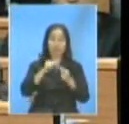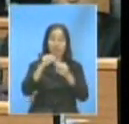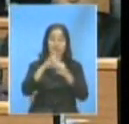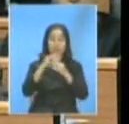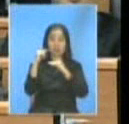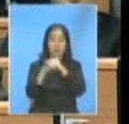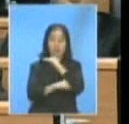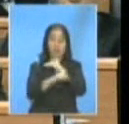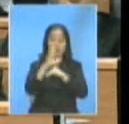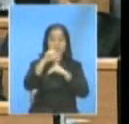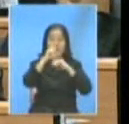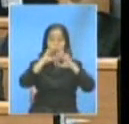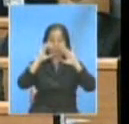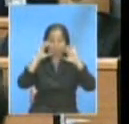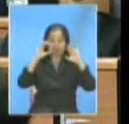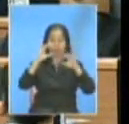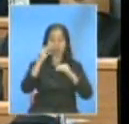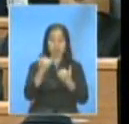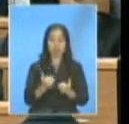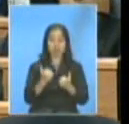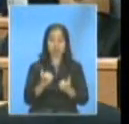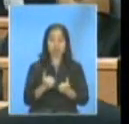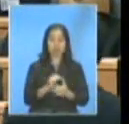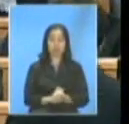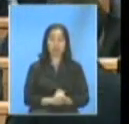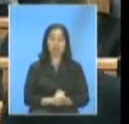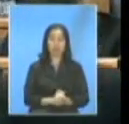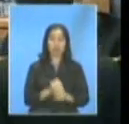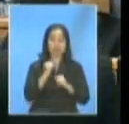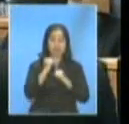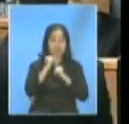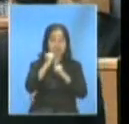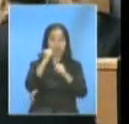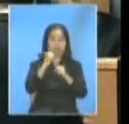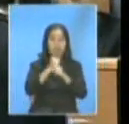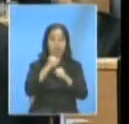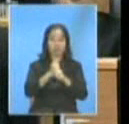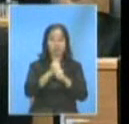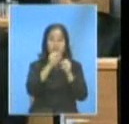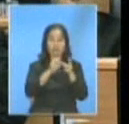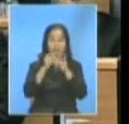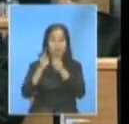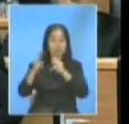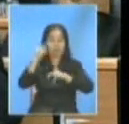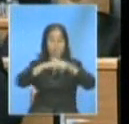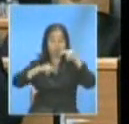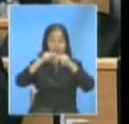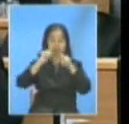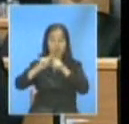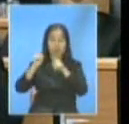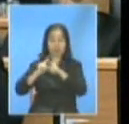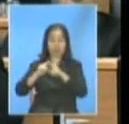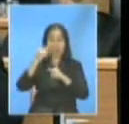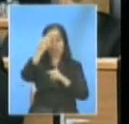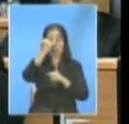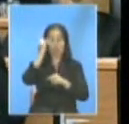ตของรัฐบาลยิ่งลักษณ์ในขณะนี้เนี่ยจะพยายามทำลายกลไกการตรวจสอบเพื่อไม่ให้มีการตรวจสอบ